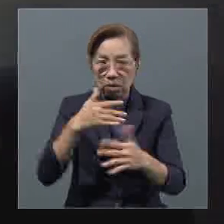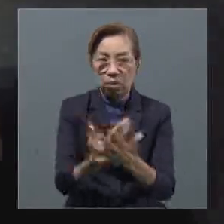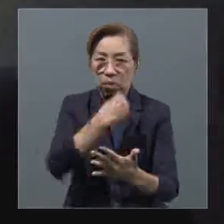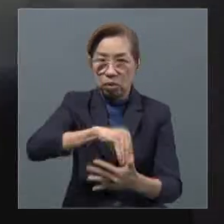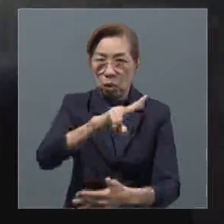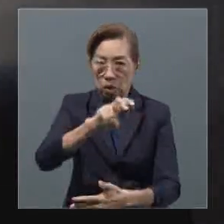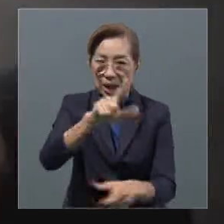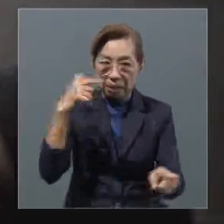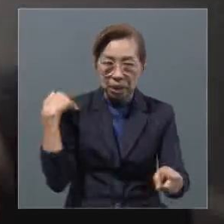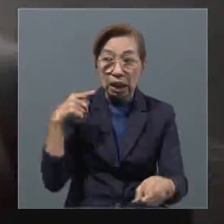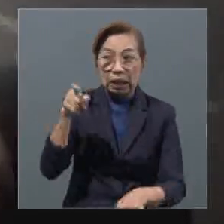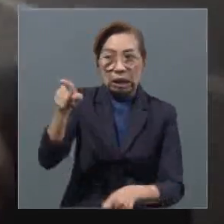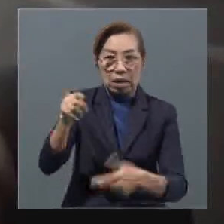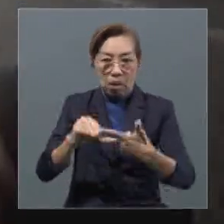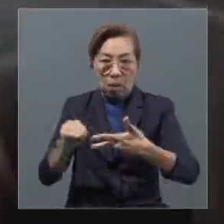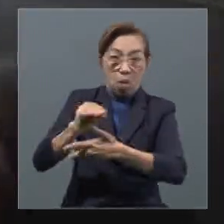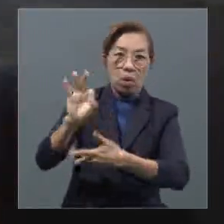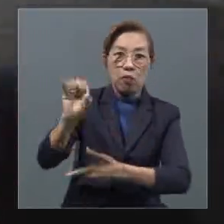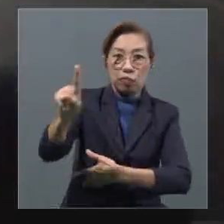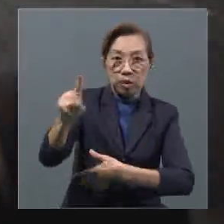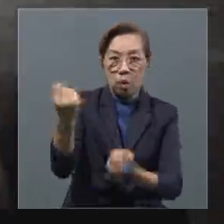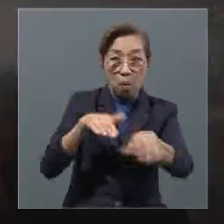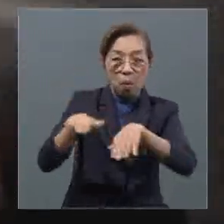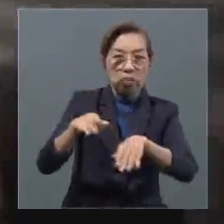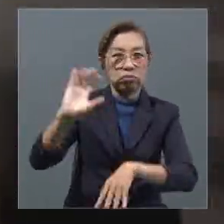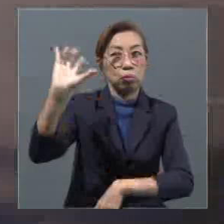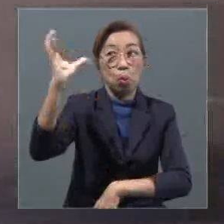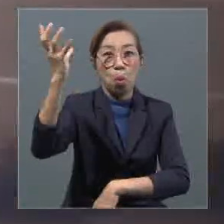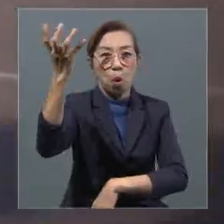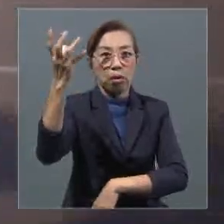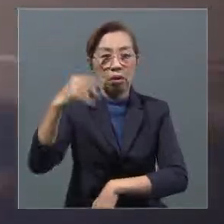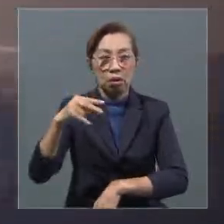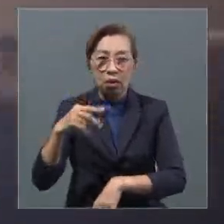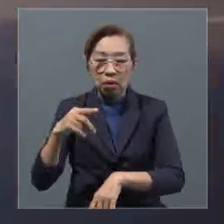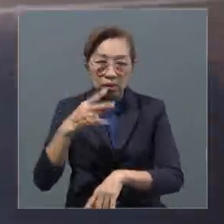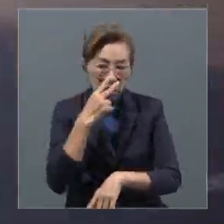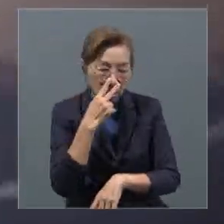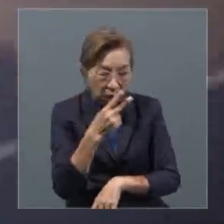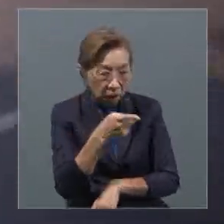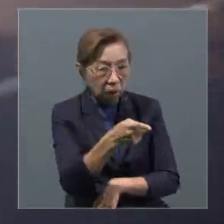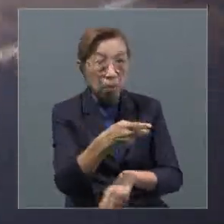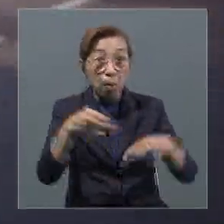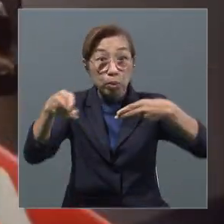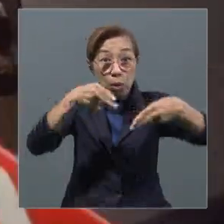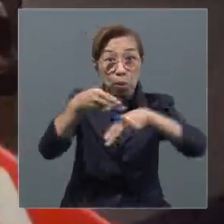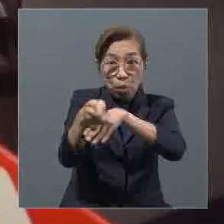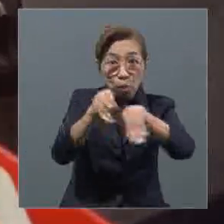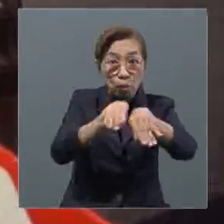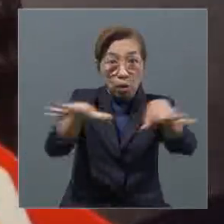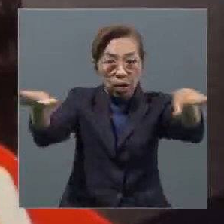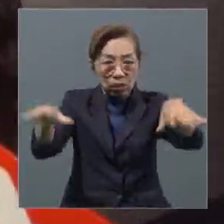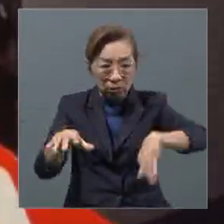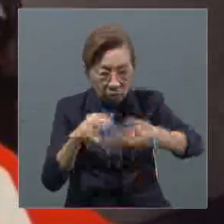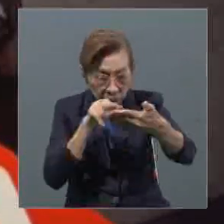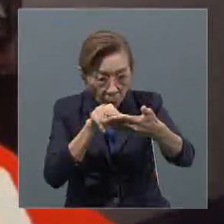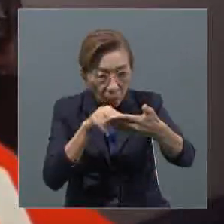เป็นระดับ F1 ล่ะ F1 เนี่ยจะทำให้คนทั่วโลกจำนวนมากได้เห็นประเทศไทยและเดินทางมาเยือนซึ่งก็จะสามารถสร้างร